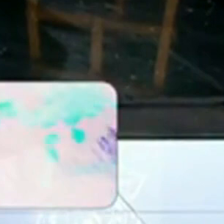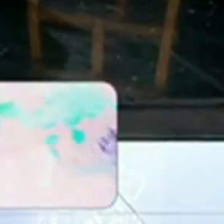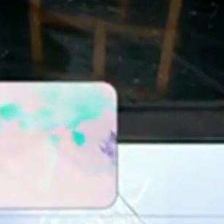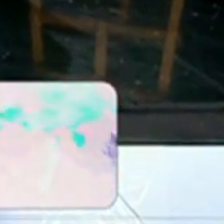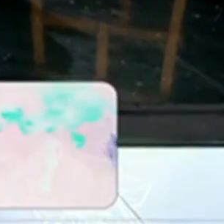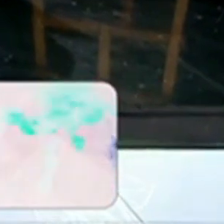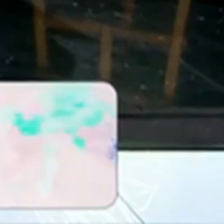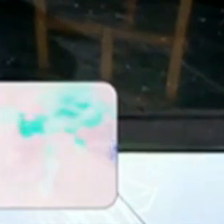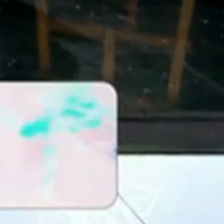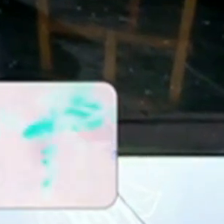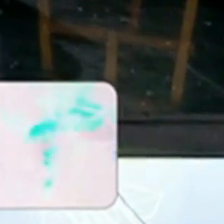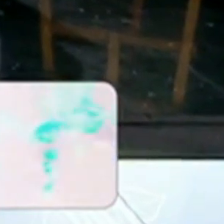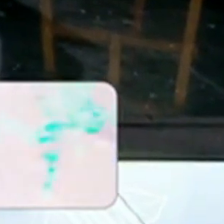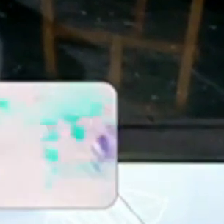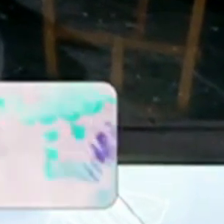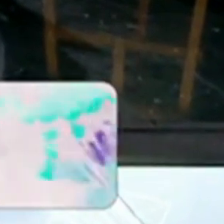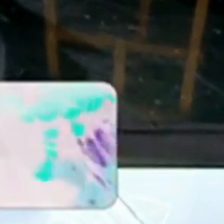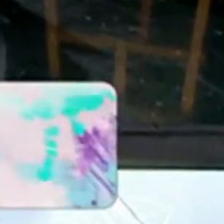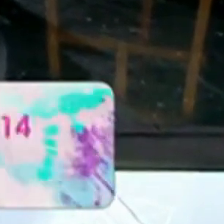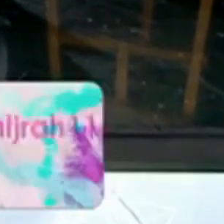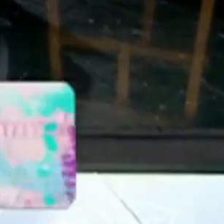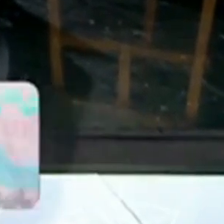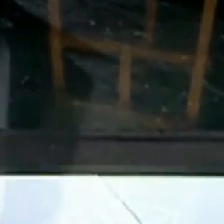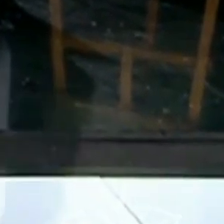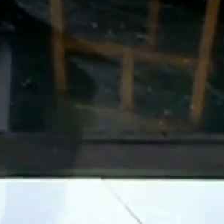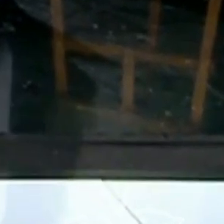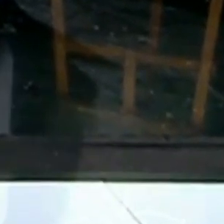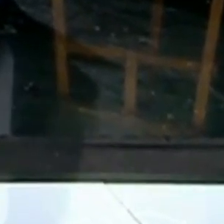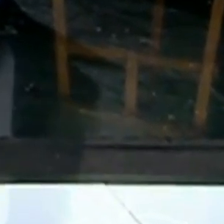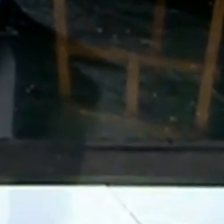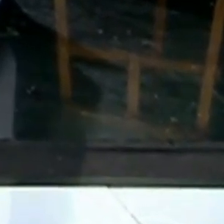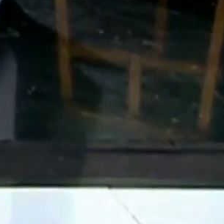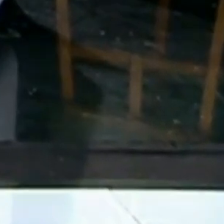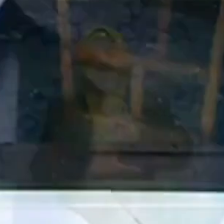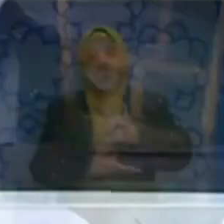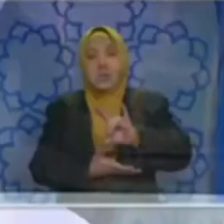أعوذ بالله من الشيطان